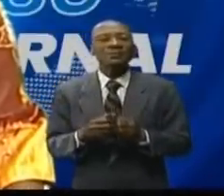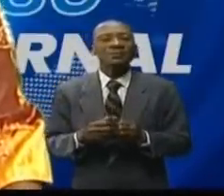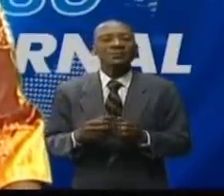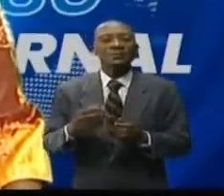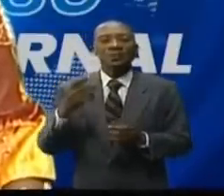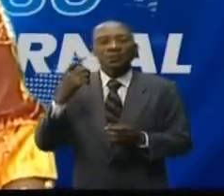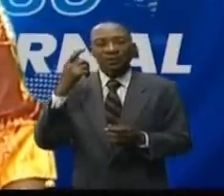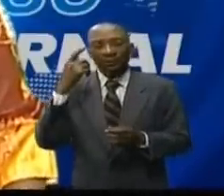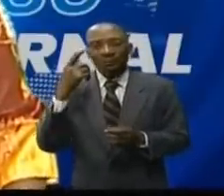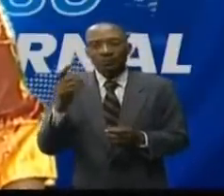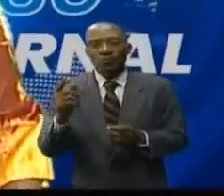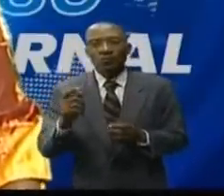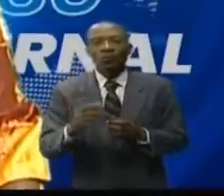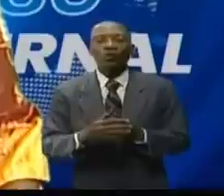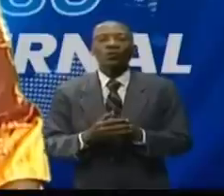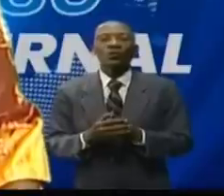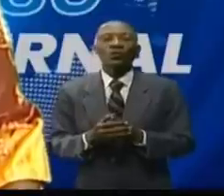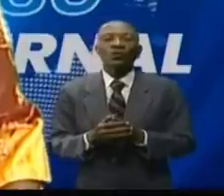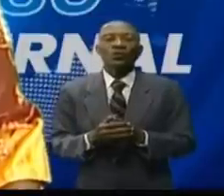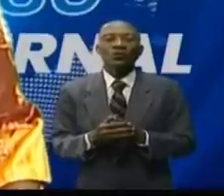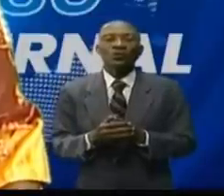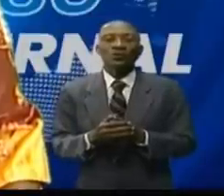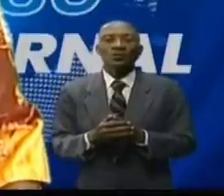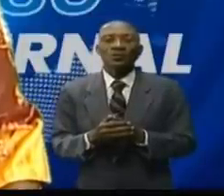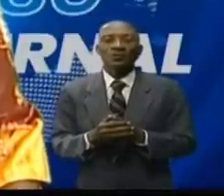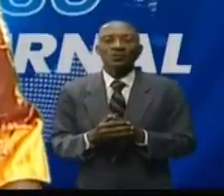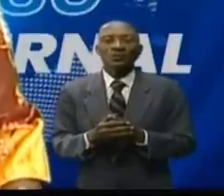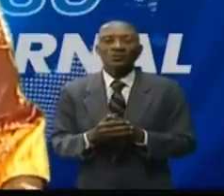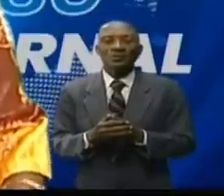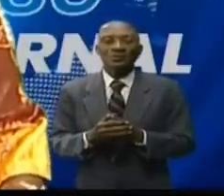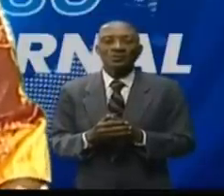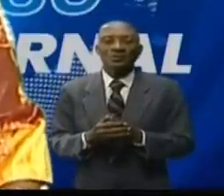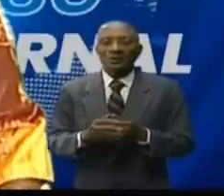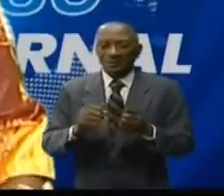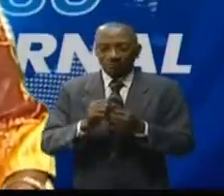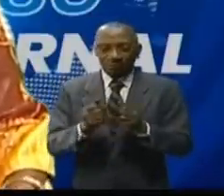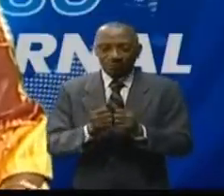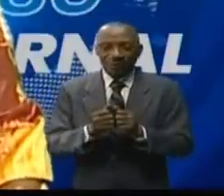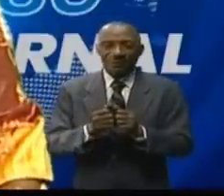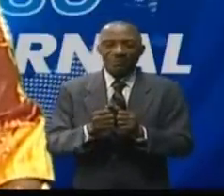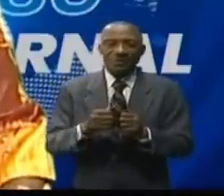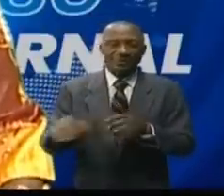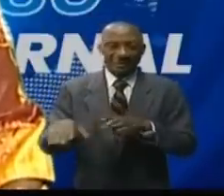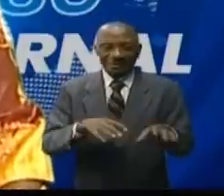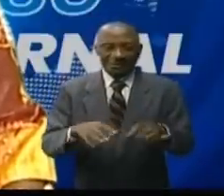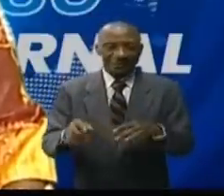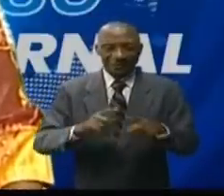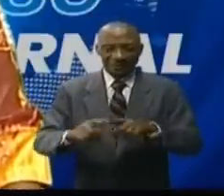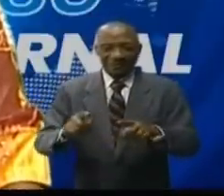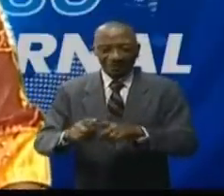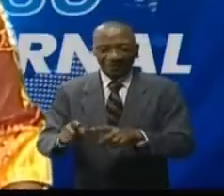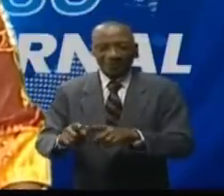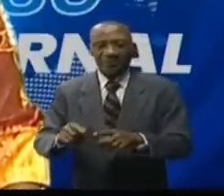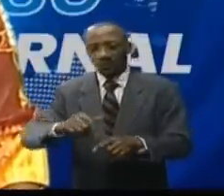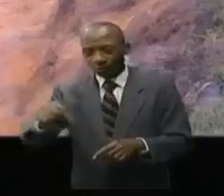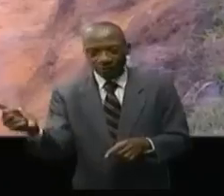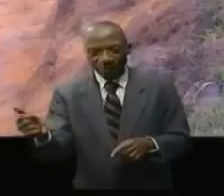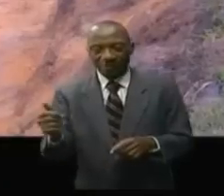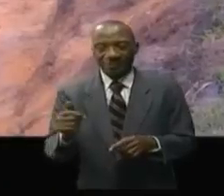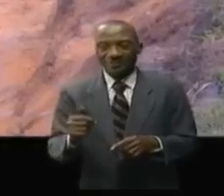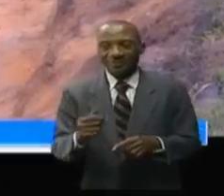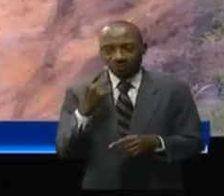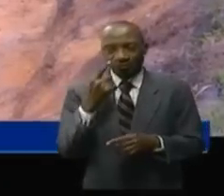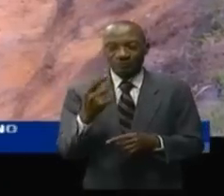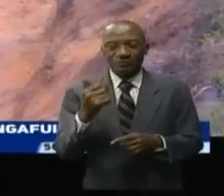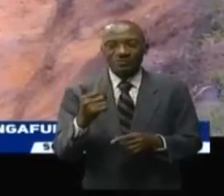Et cela grâce à l'appui de la fondation Hubert Mamba. Oscar Mbalkaïj était dans la commune de Mongafula. Son témoignage.